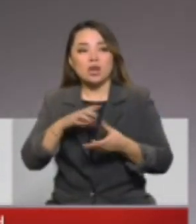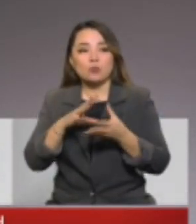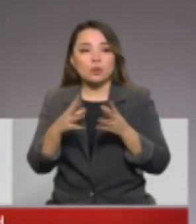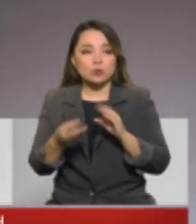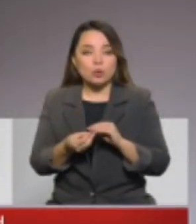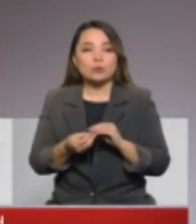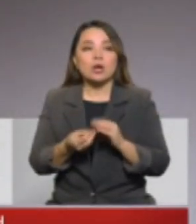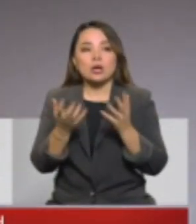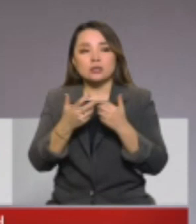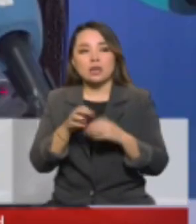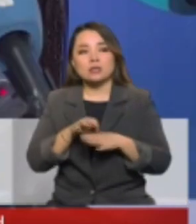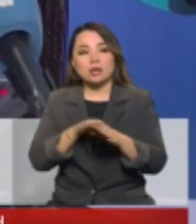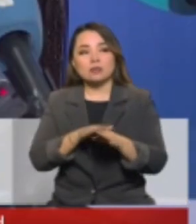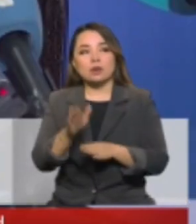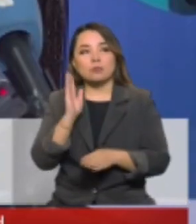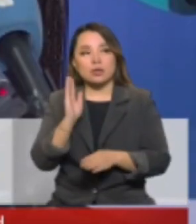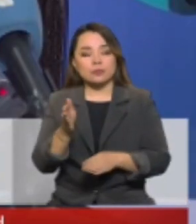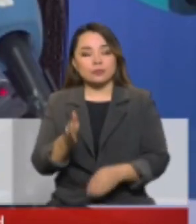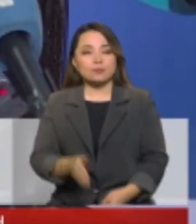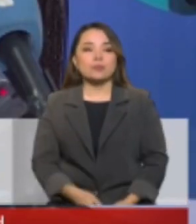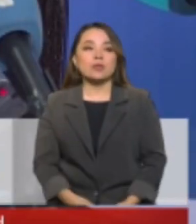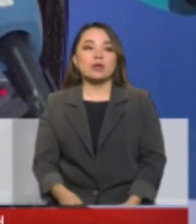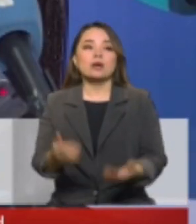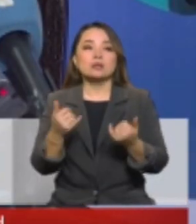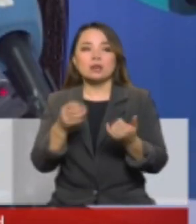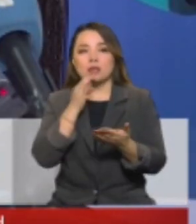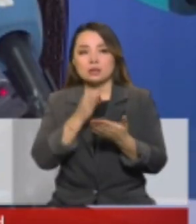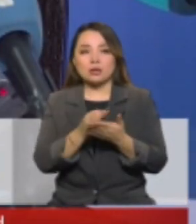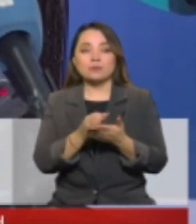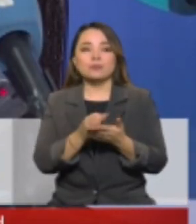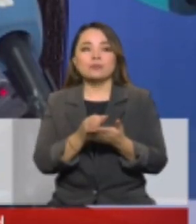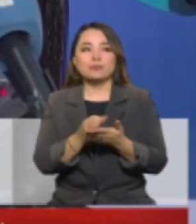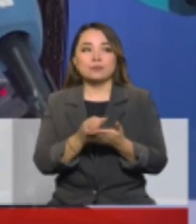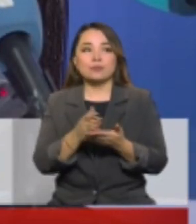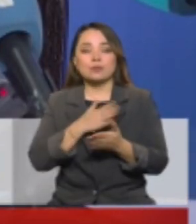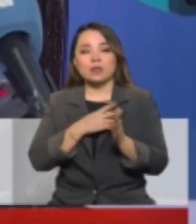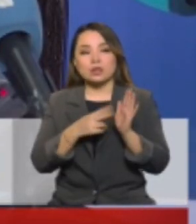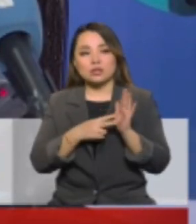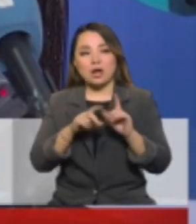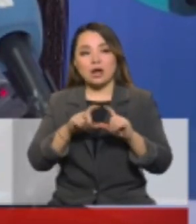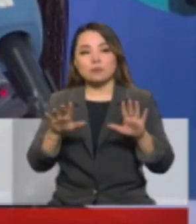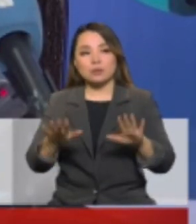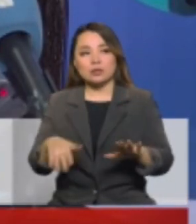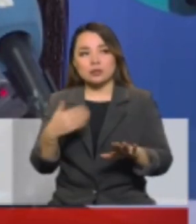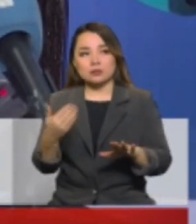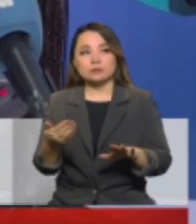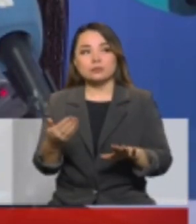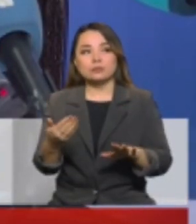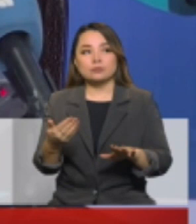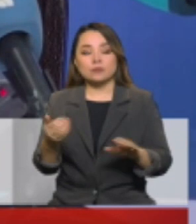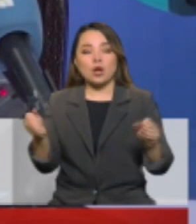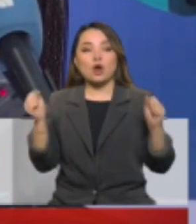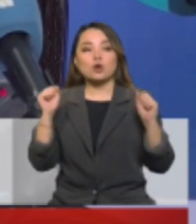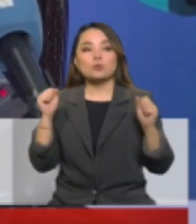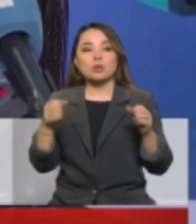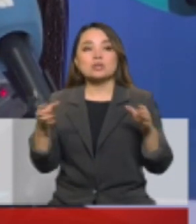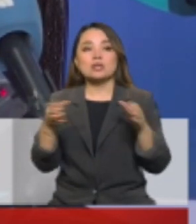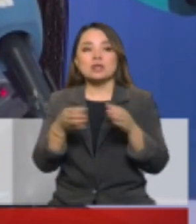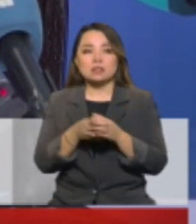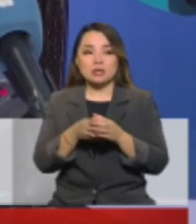көлемі есептеліп жатыр. Медицина саласы 100 миллион асады. Оның біздің 7 объекті. Спорт